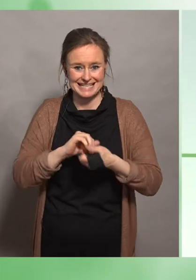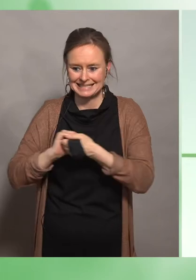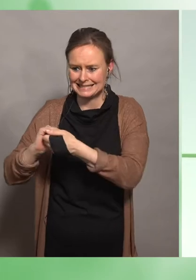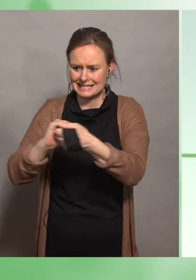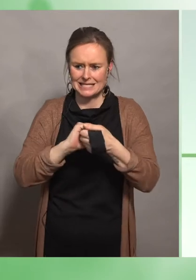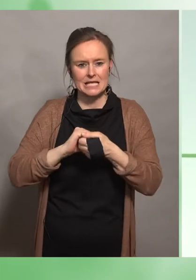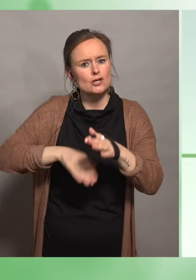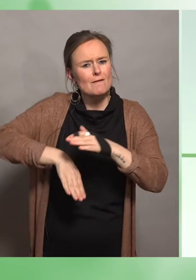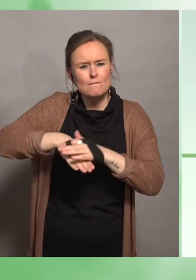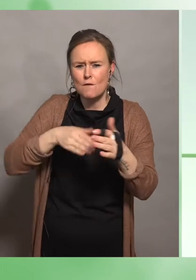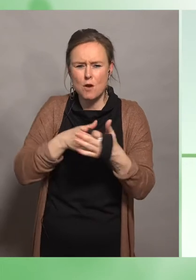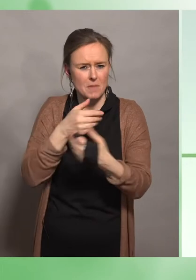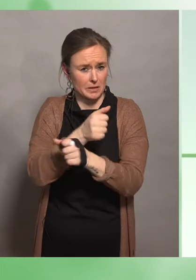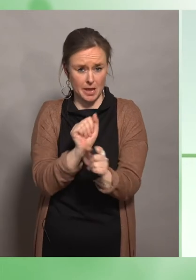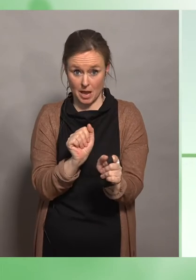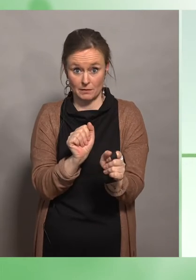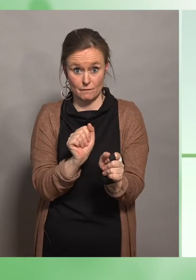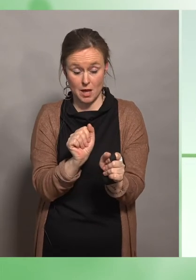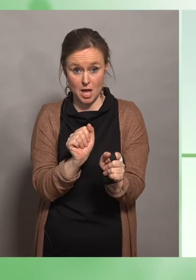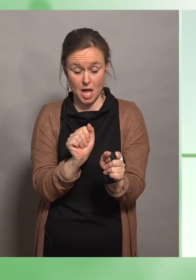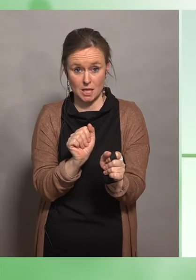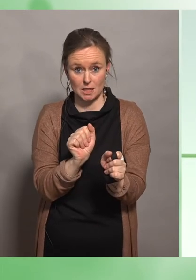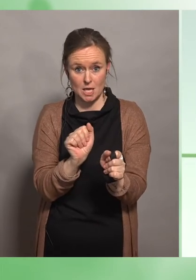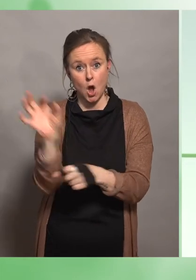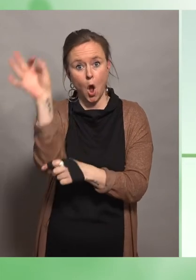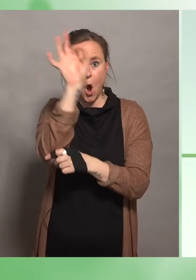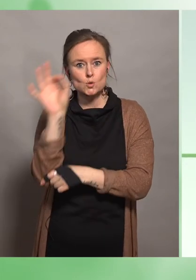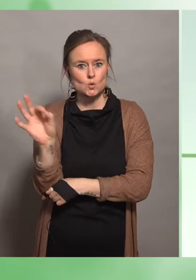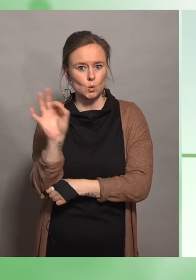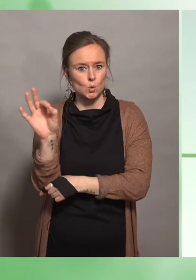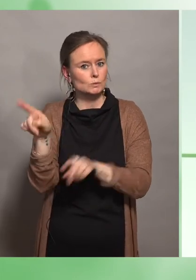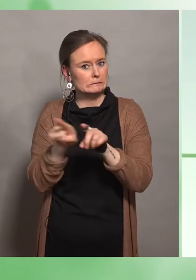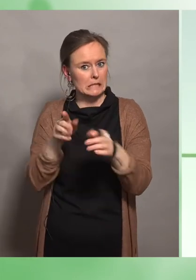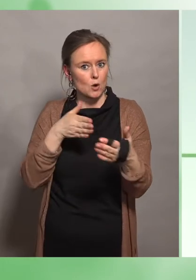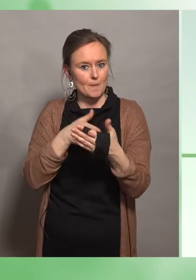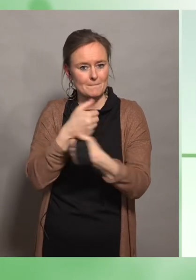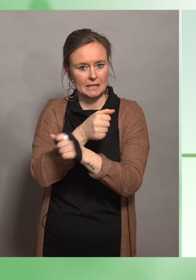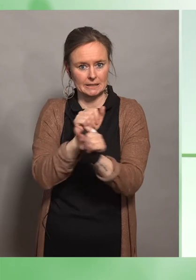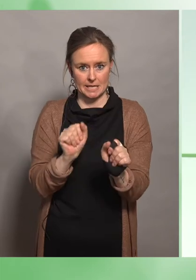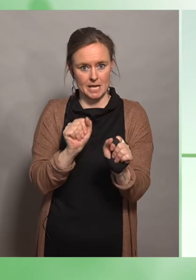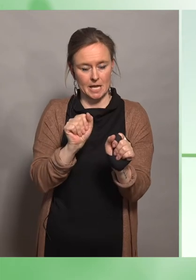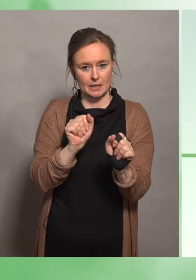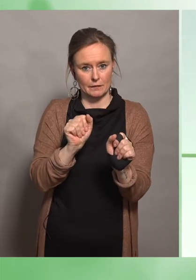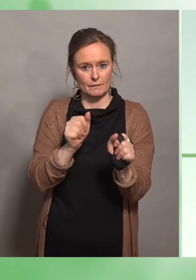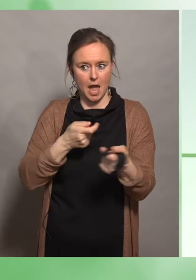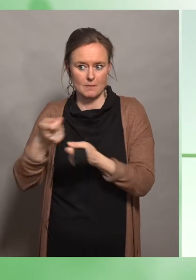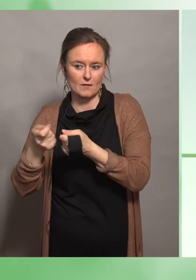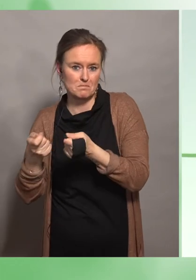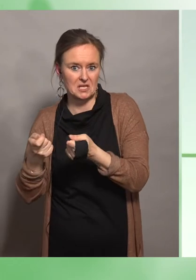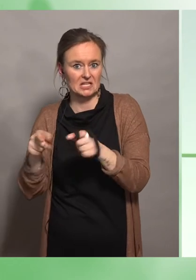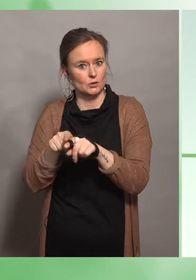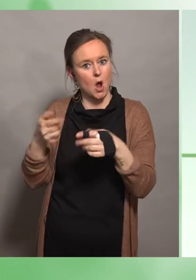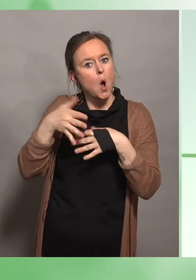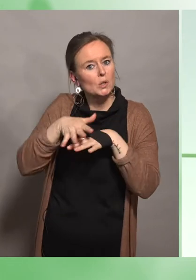ist, dass wir Kunst auch barrierefrei vermitteln können und inklusiv, dass jeder auch